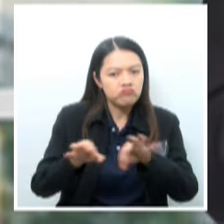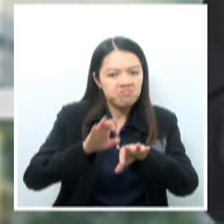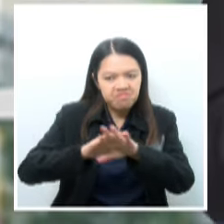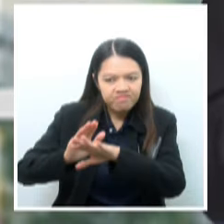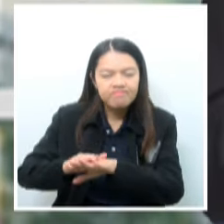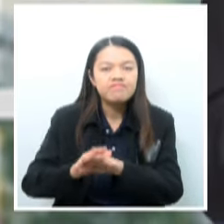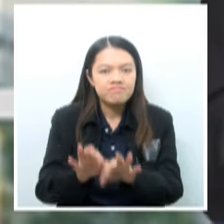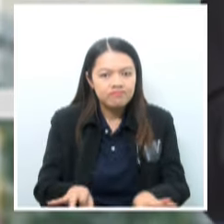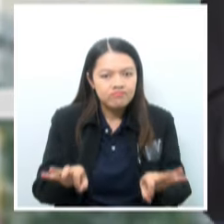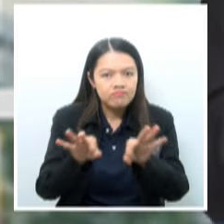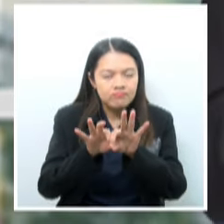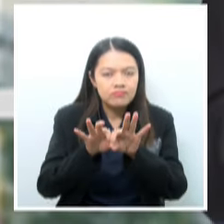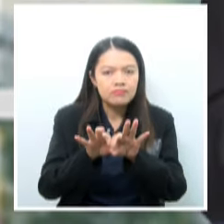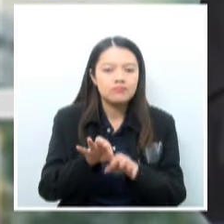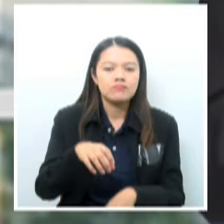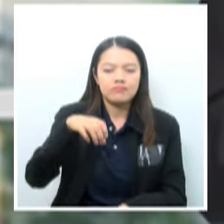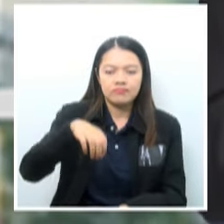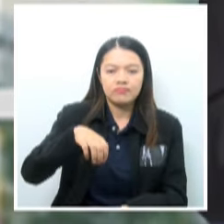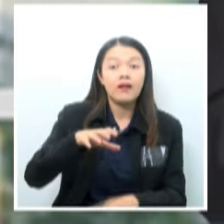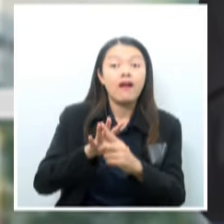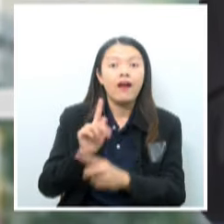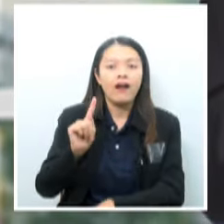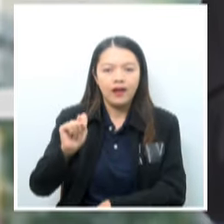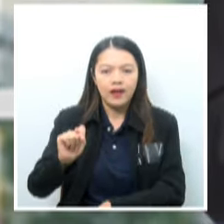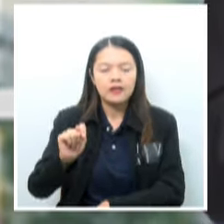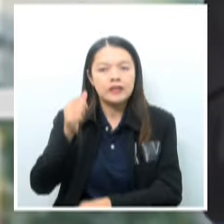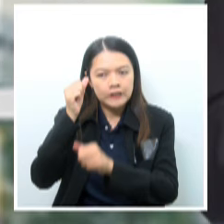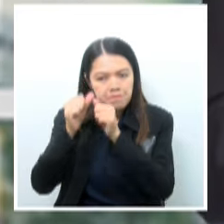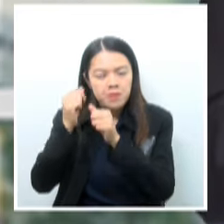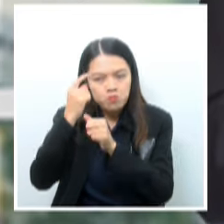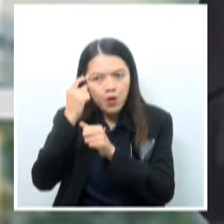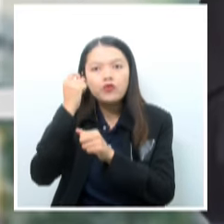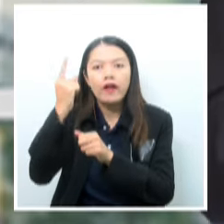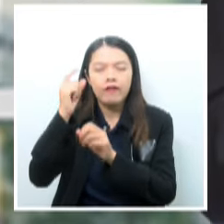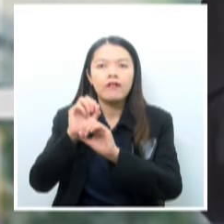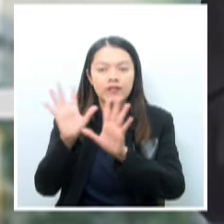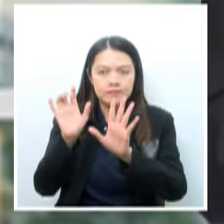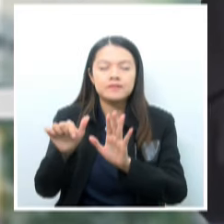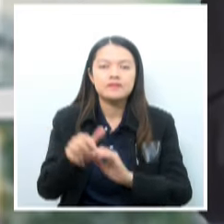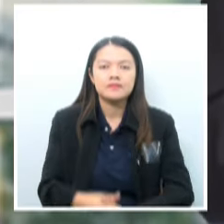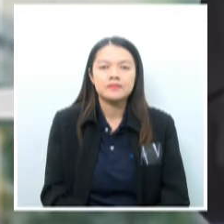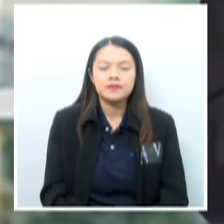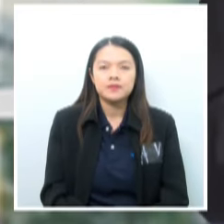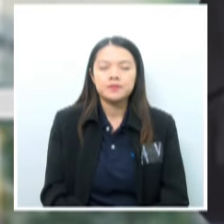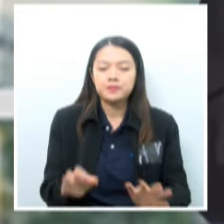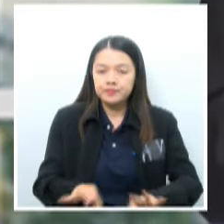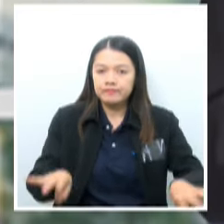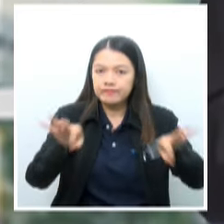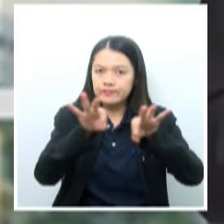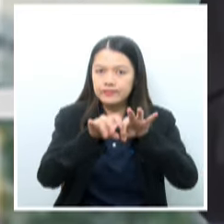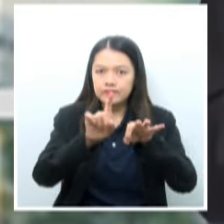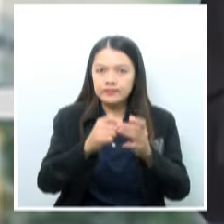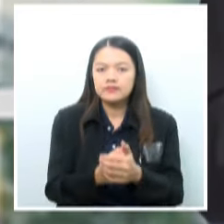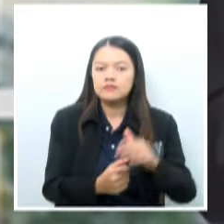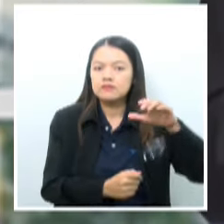อบหนึ่งเพื่อให้เขตพื้นที่เนี่ยได้ตระหนักถึงเรื่องนี้นะครับและที่สำคัญมีอีกประเด็นหนึ่งก็คือเข